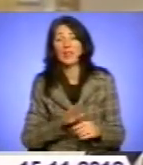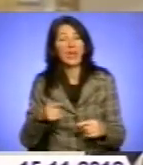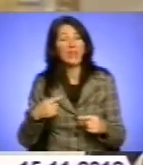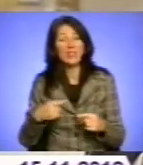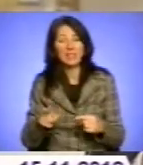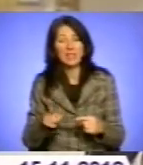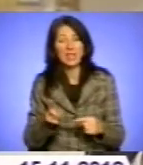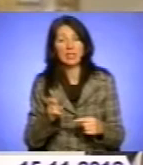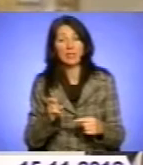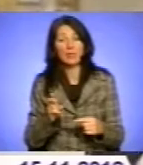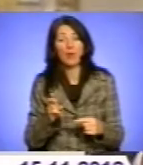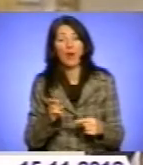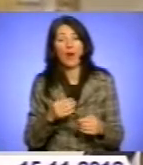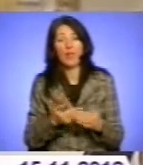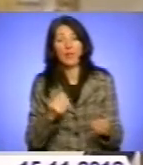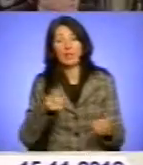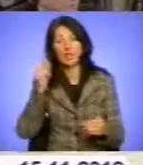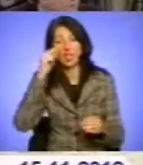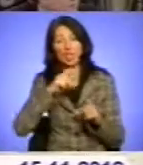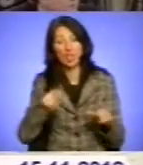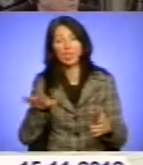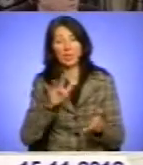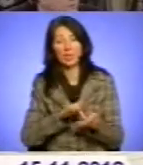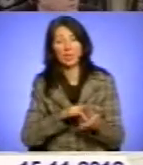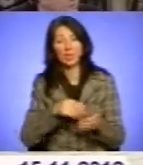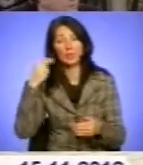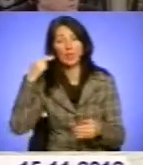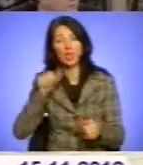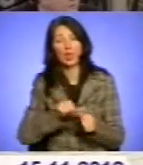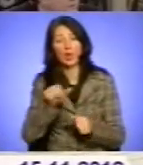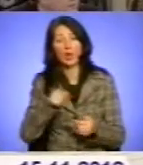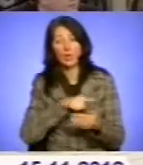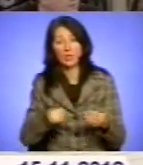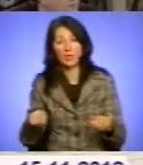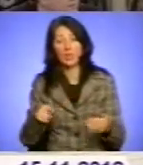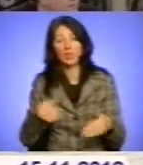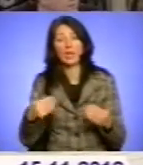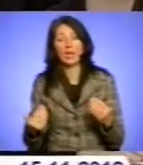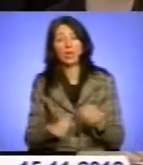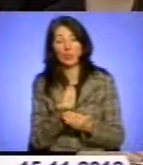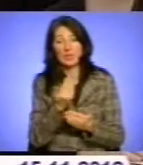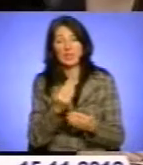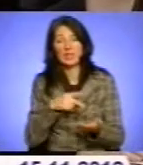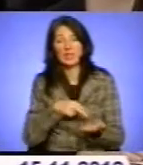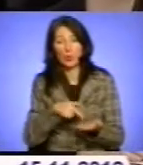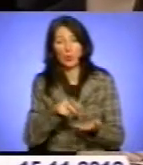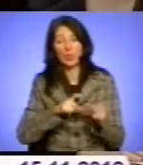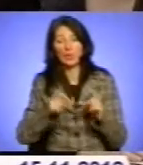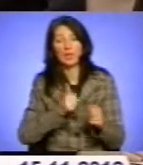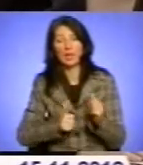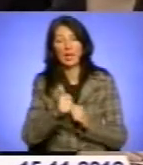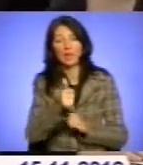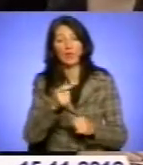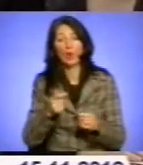відрізнялися від шкіл міських. Президент окремо відзначив інноваційність підходів студентських лідерів до участі у формуванні